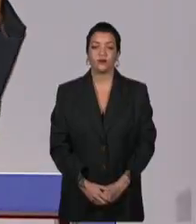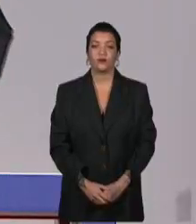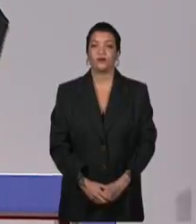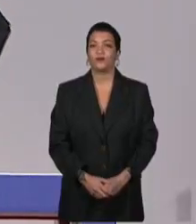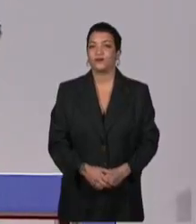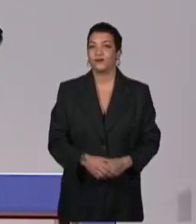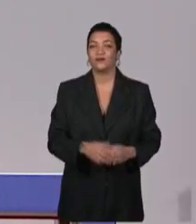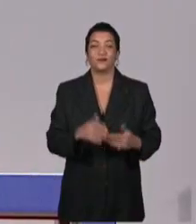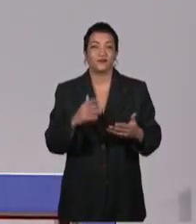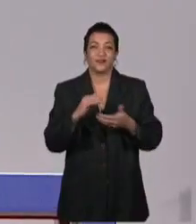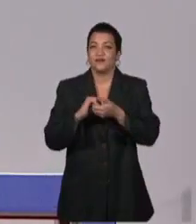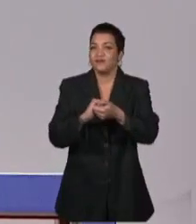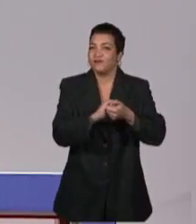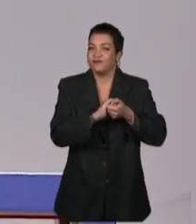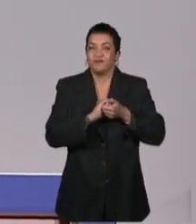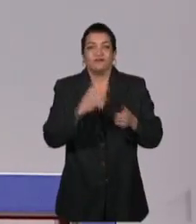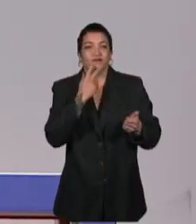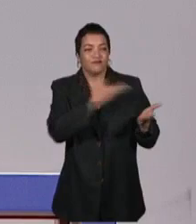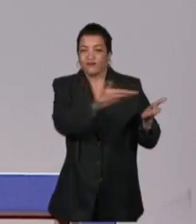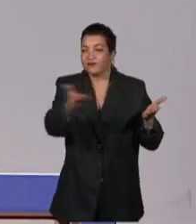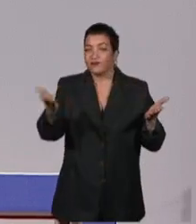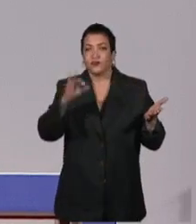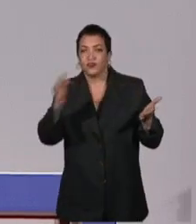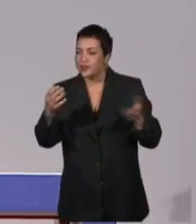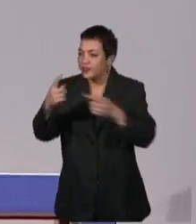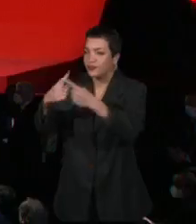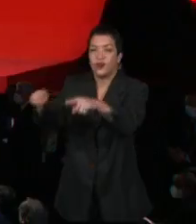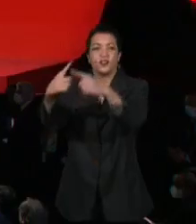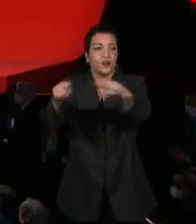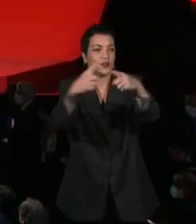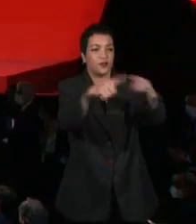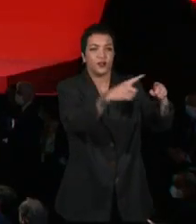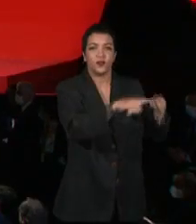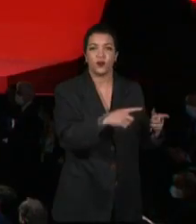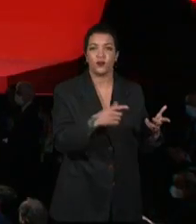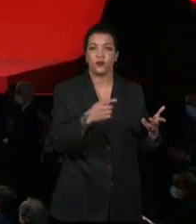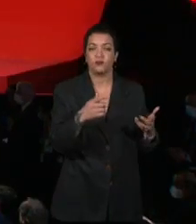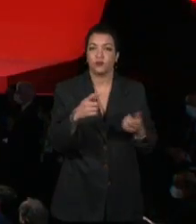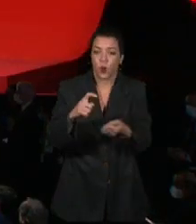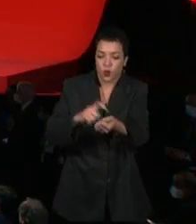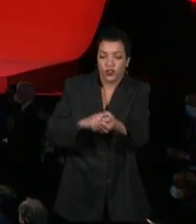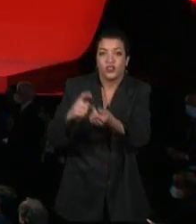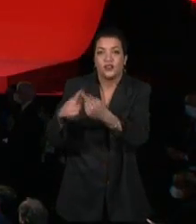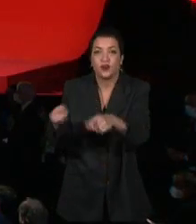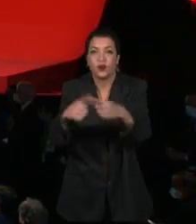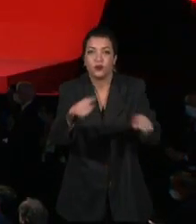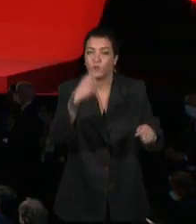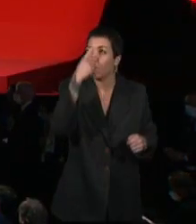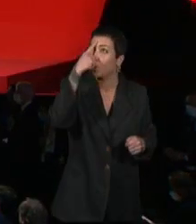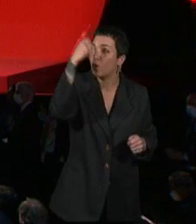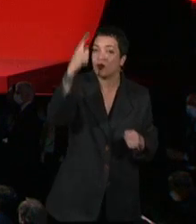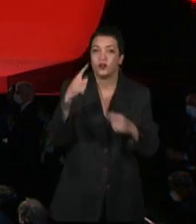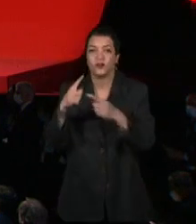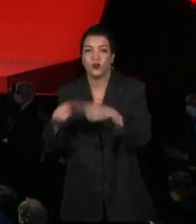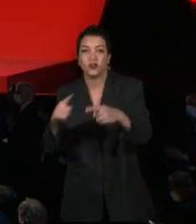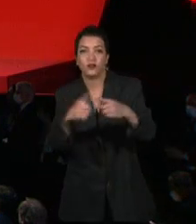Différents, mes chers compatriotes, vous l'êtes tous par vos origines, par vos croyances, par